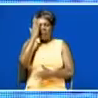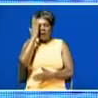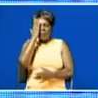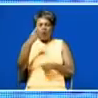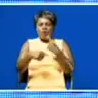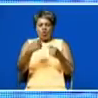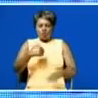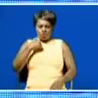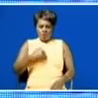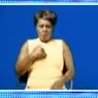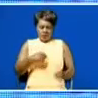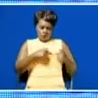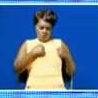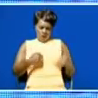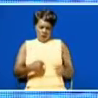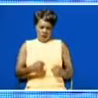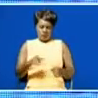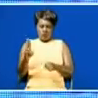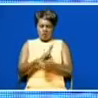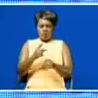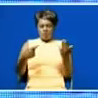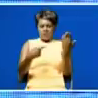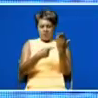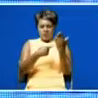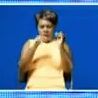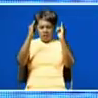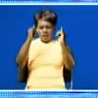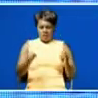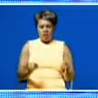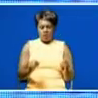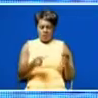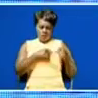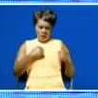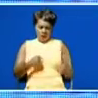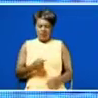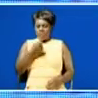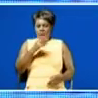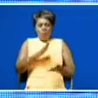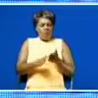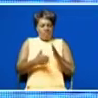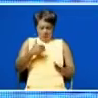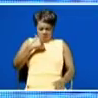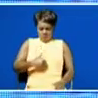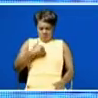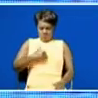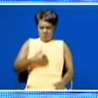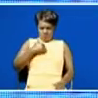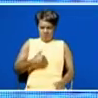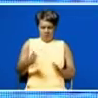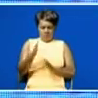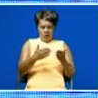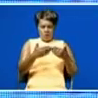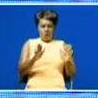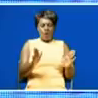kwa watoto wenye magonjwa ya moyo kwa kutumia teknolojia mpya ya tiba wa moyo bila kupasua kifua. Taasisi hiyo imepanga